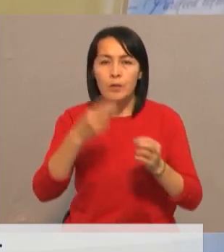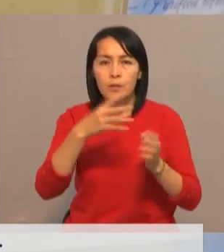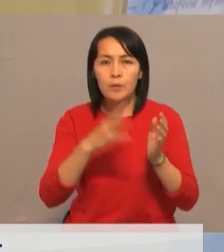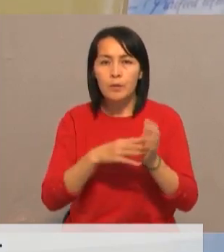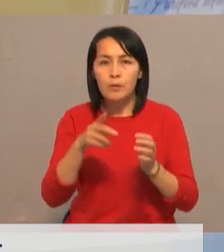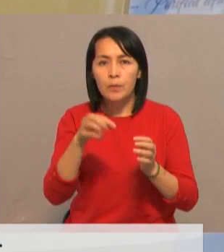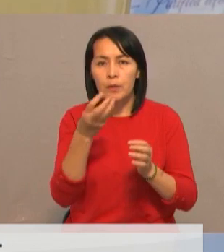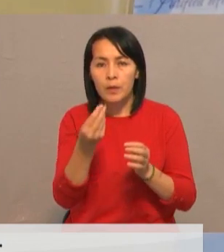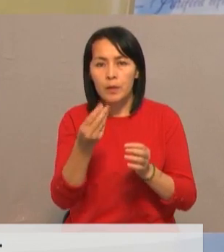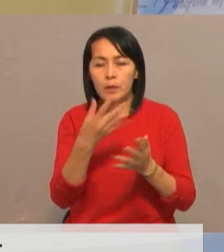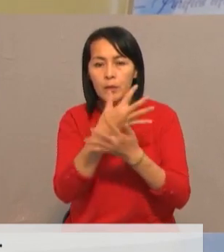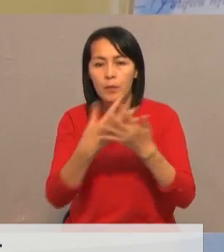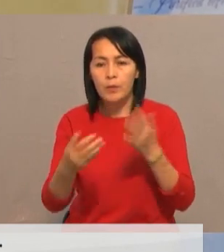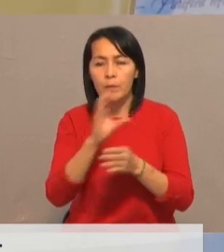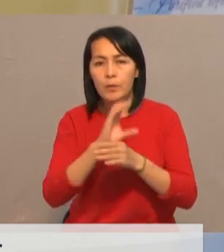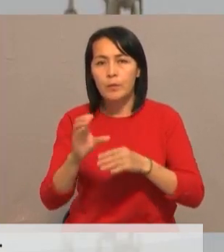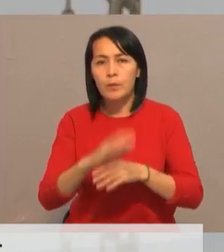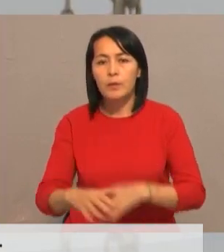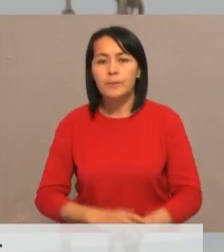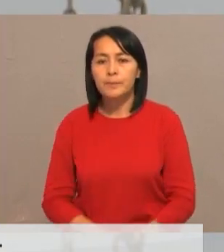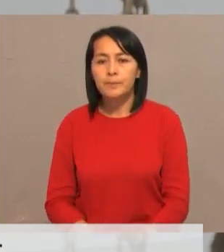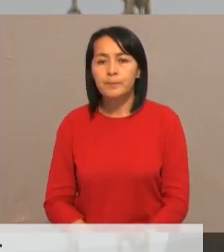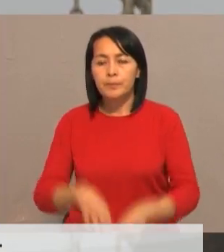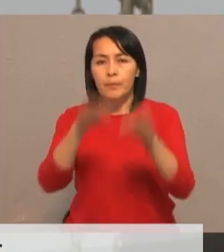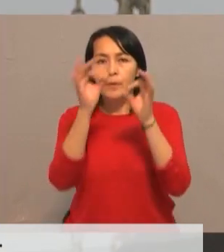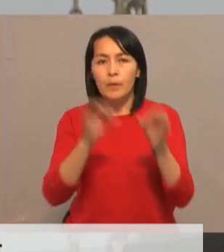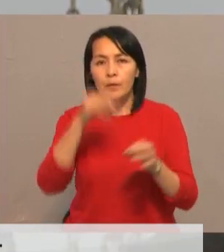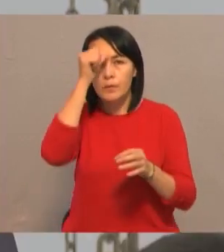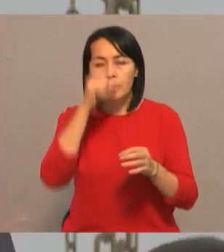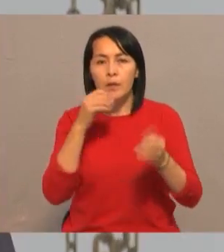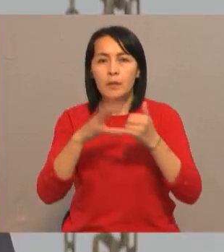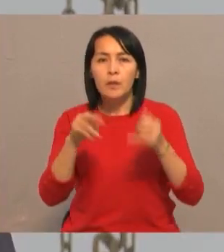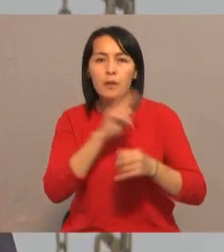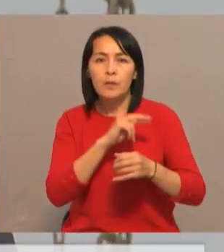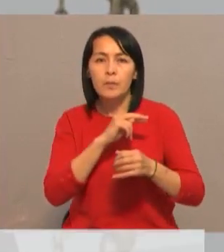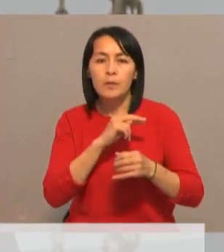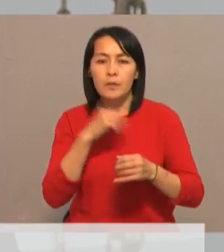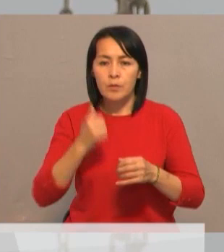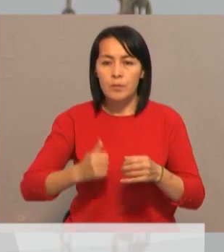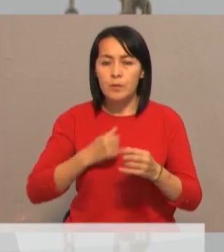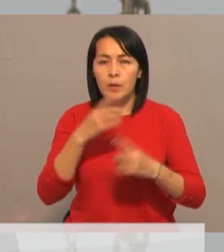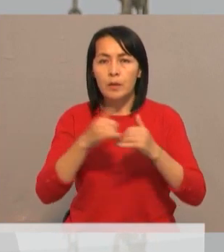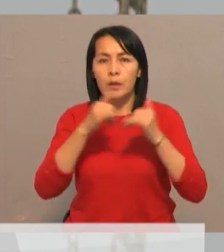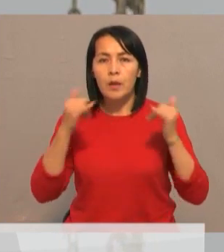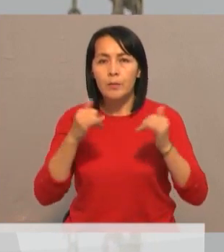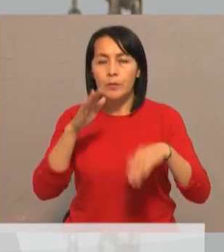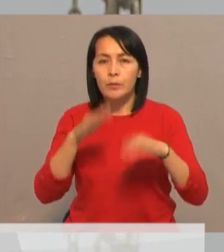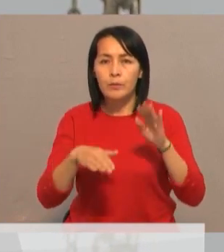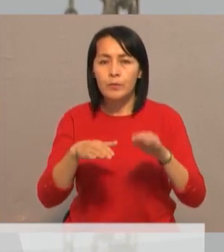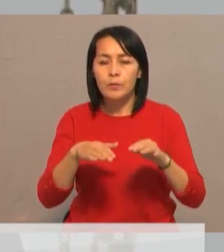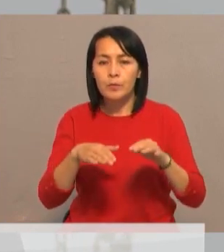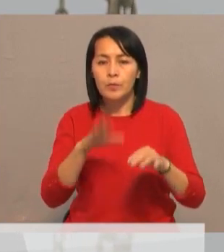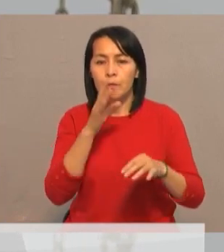29 миллиард теңгенің өнімі өндірілді. Күз маусымы дала еңбеккерлерін мерейін тасып, абыройы асықтайтын